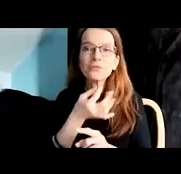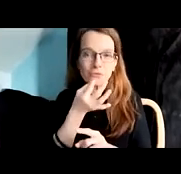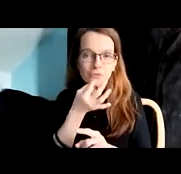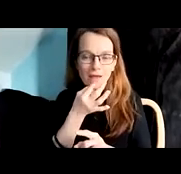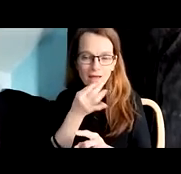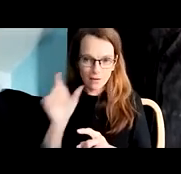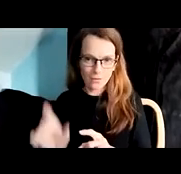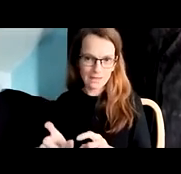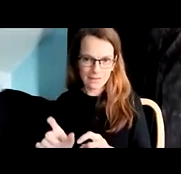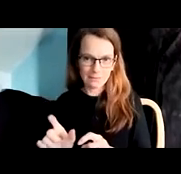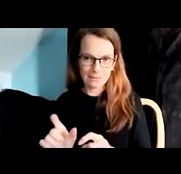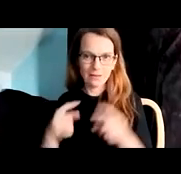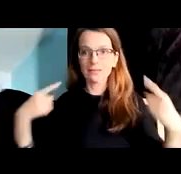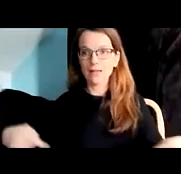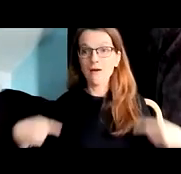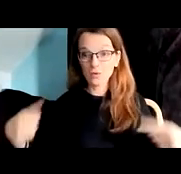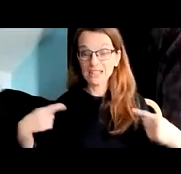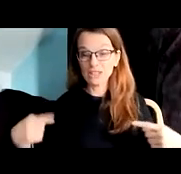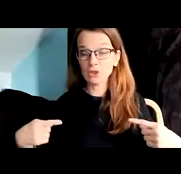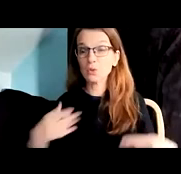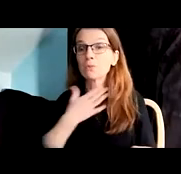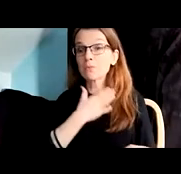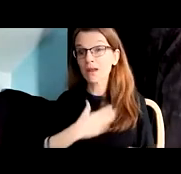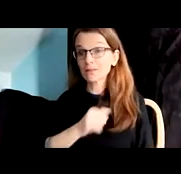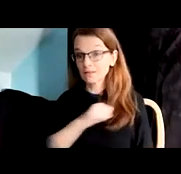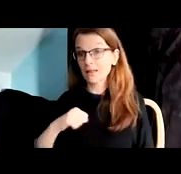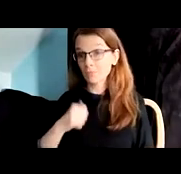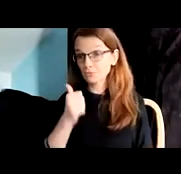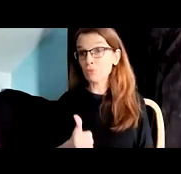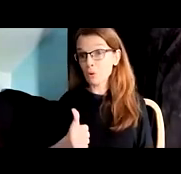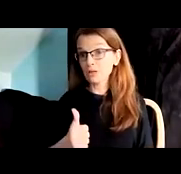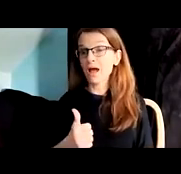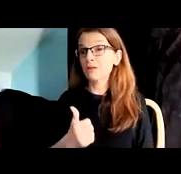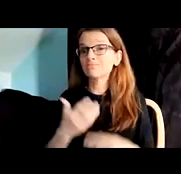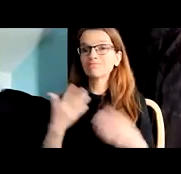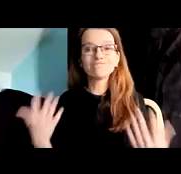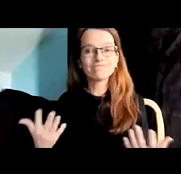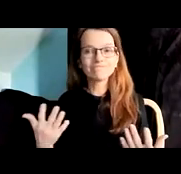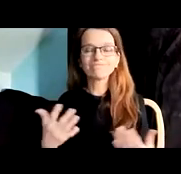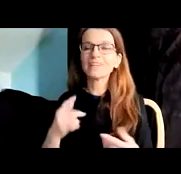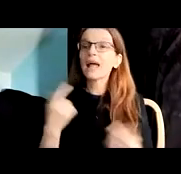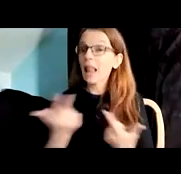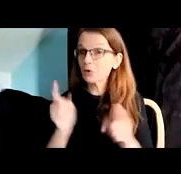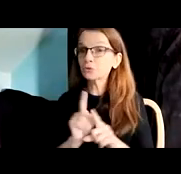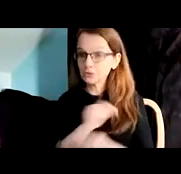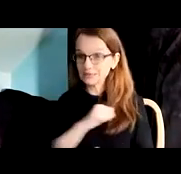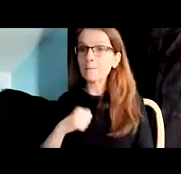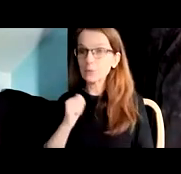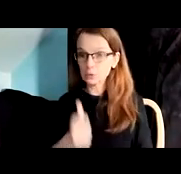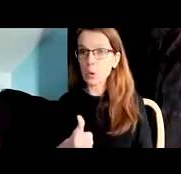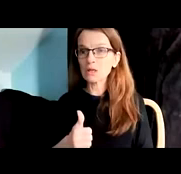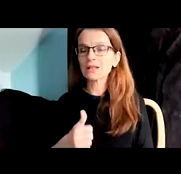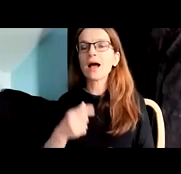ki je na vozičku rada samostojna, želi biti samostojna in je lahko samostojna, dejmo ji